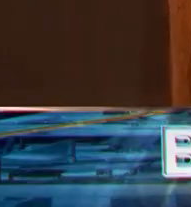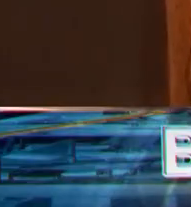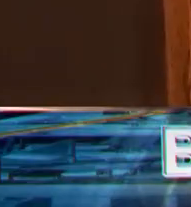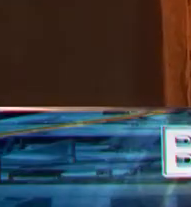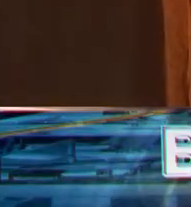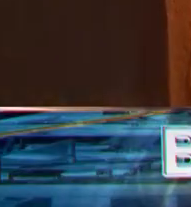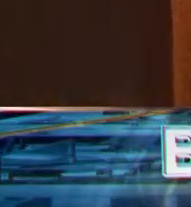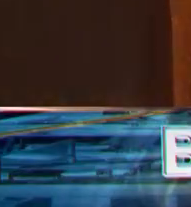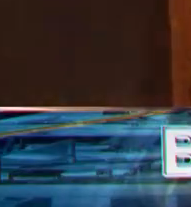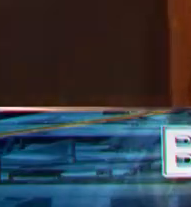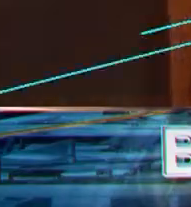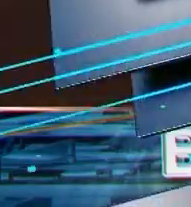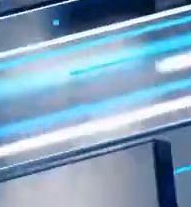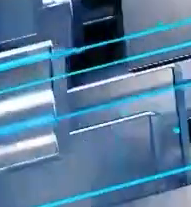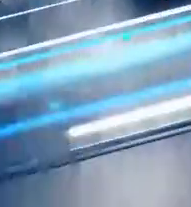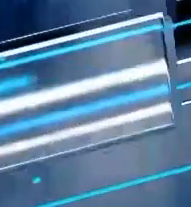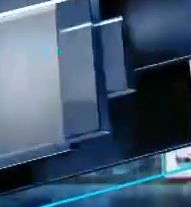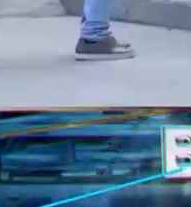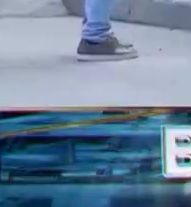ұйымдастырды.